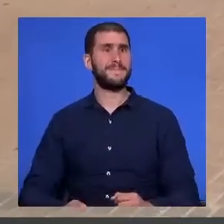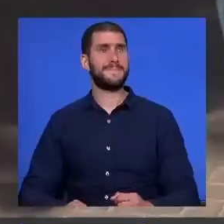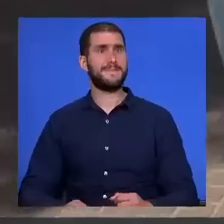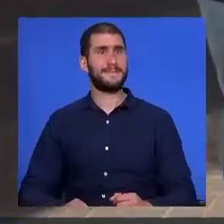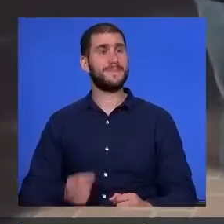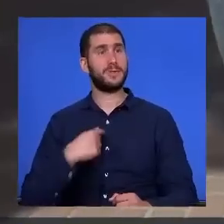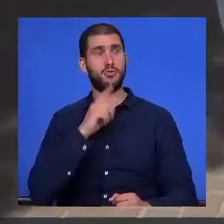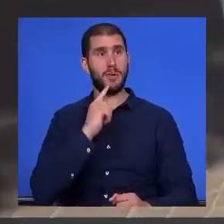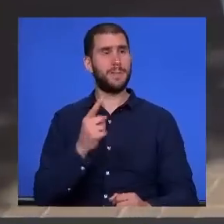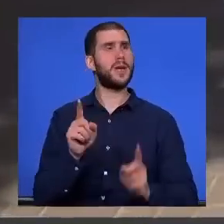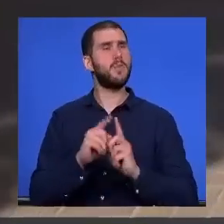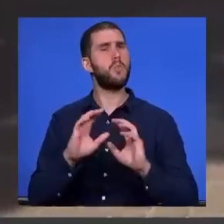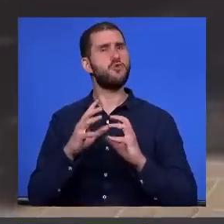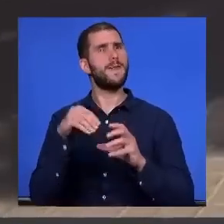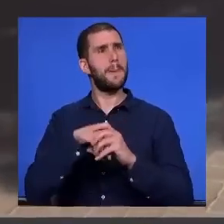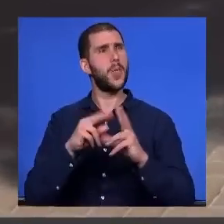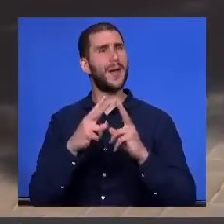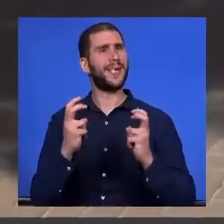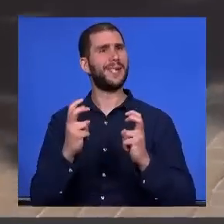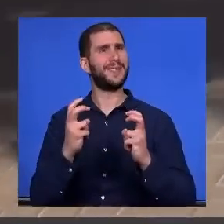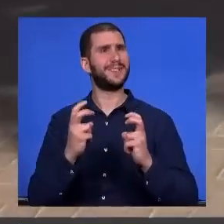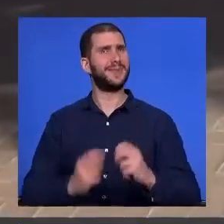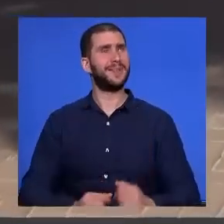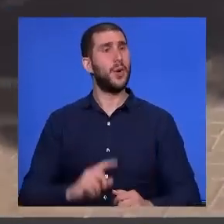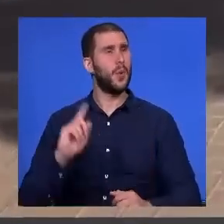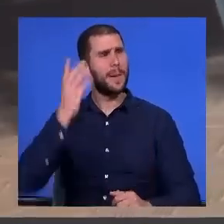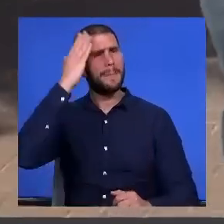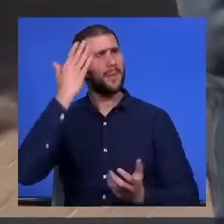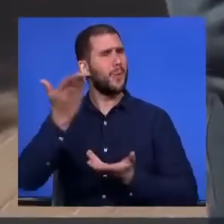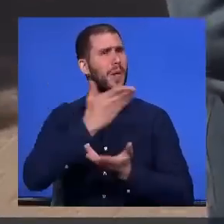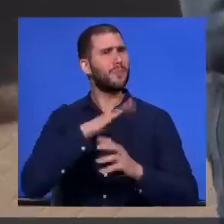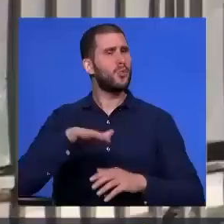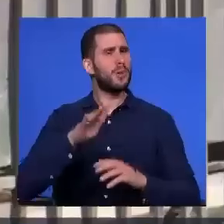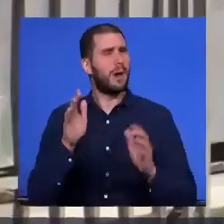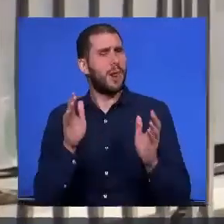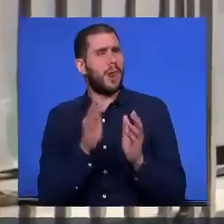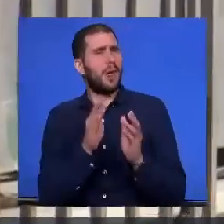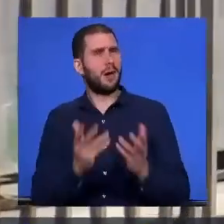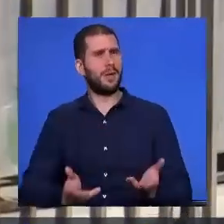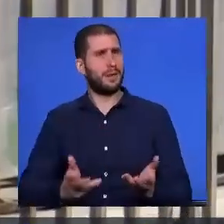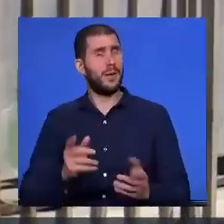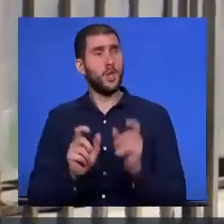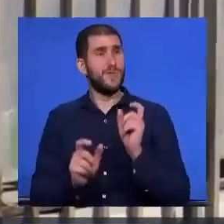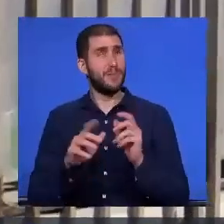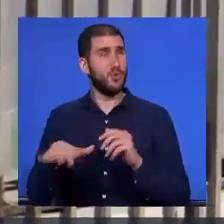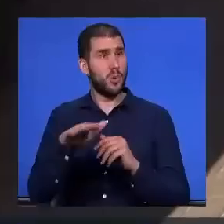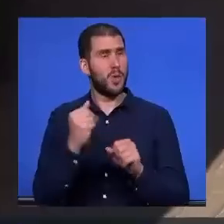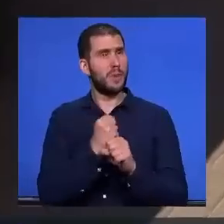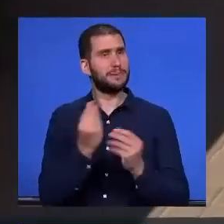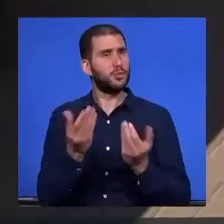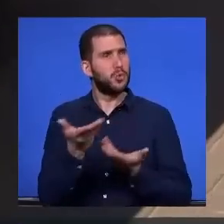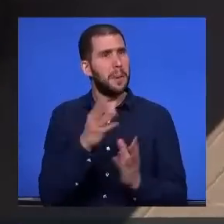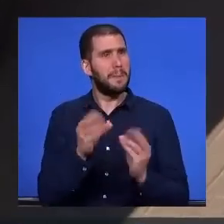אני קוראת לזה כמו מושב בתוך העיר. כולם מכירים את כולם, זו שכונה יחסית קטנה. התושבים של השכונה עושים דברים